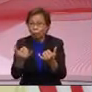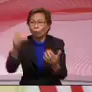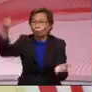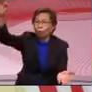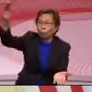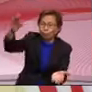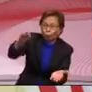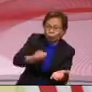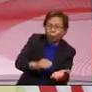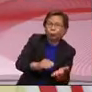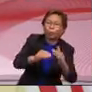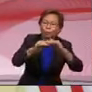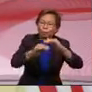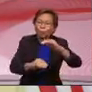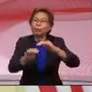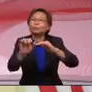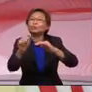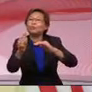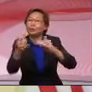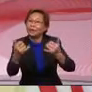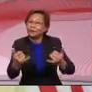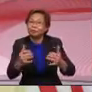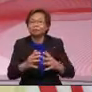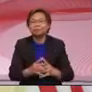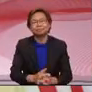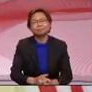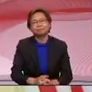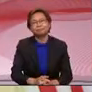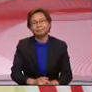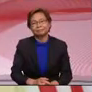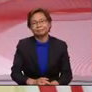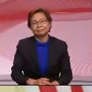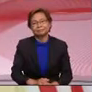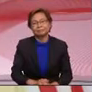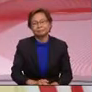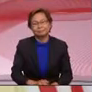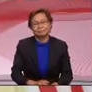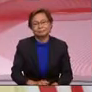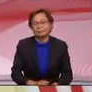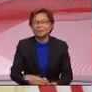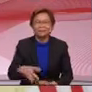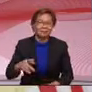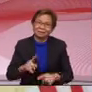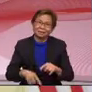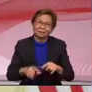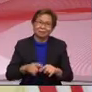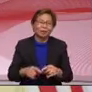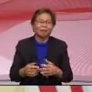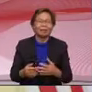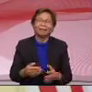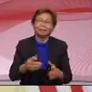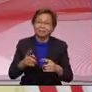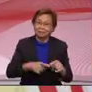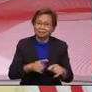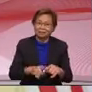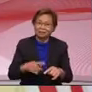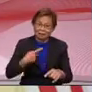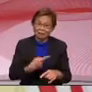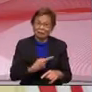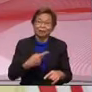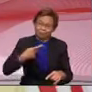menurun ke satu angka. Walau bagaimanapun, kita tidak boleh leka dan perlu